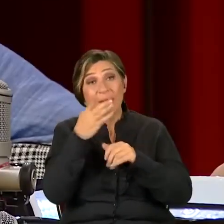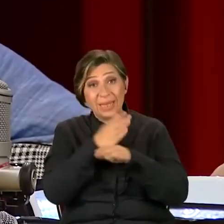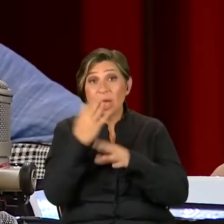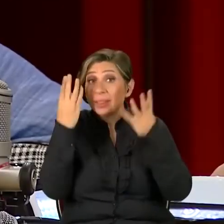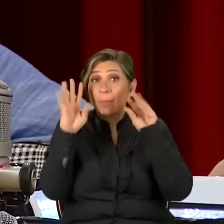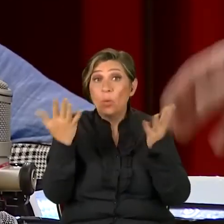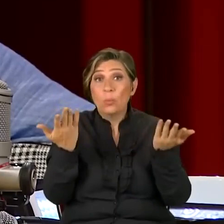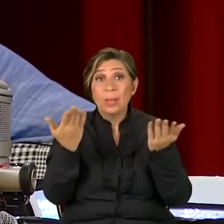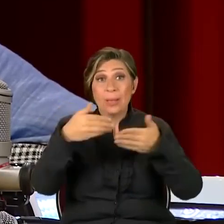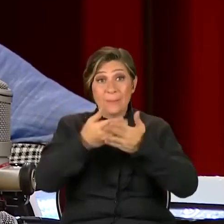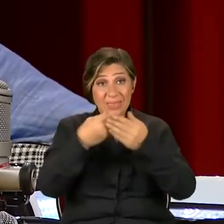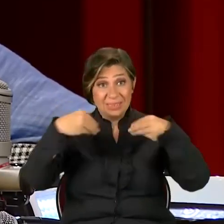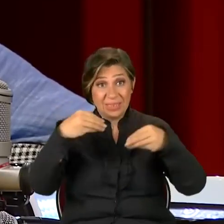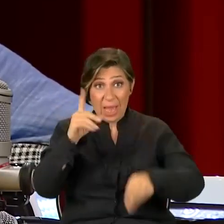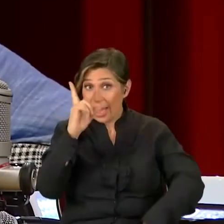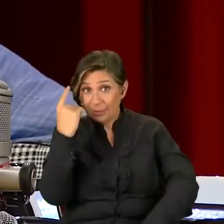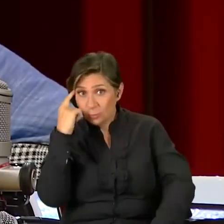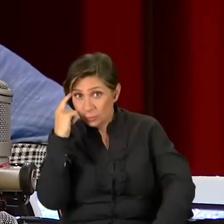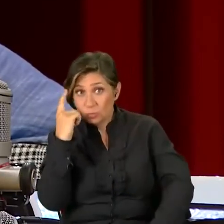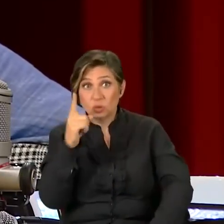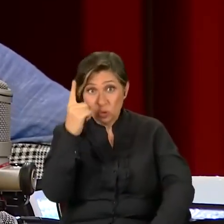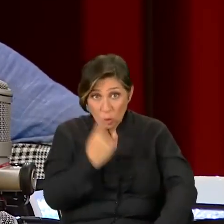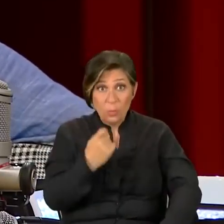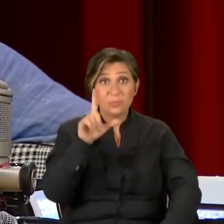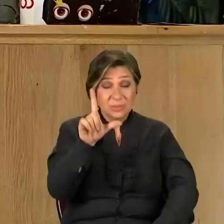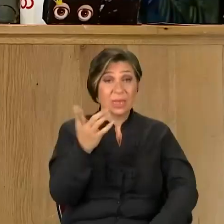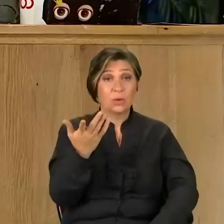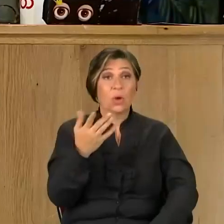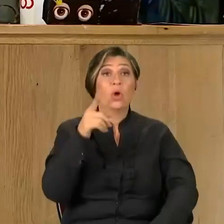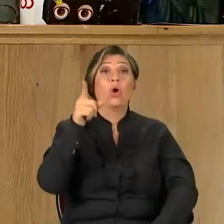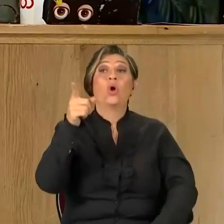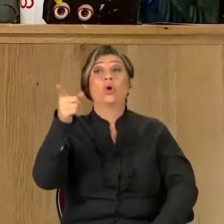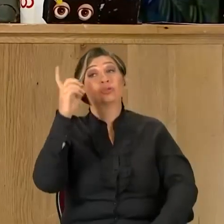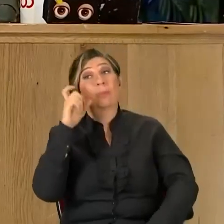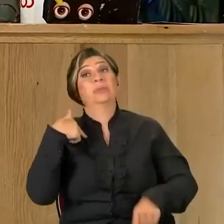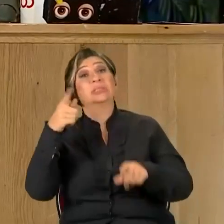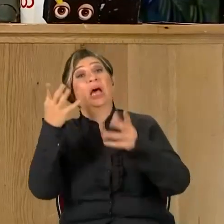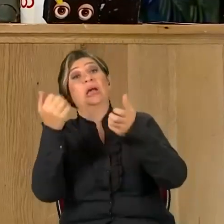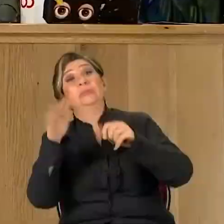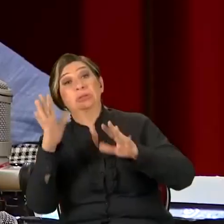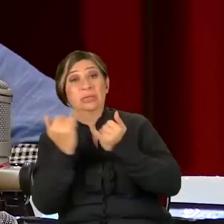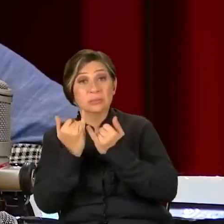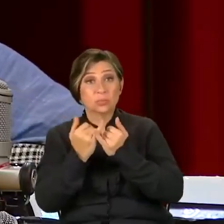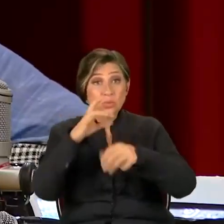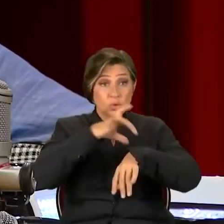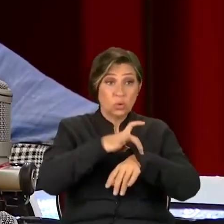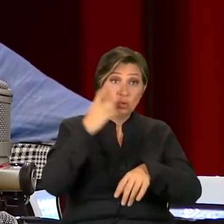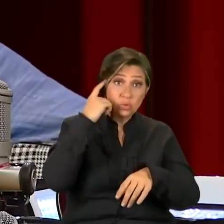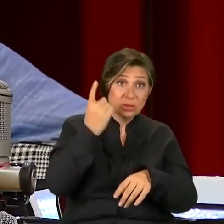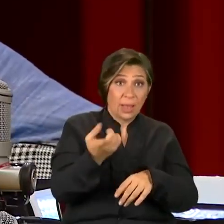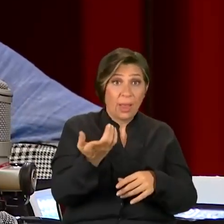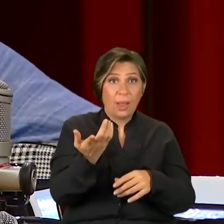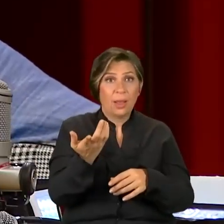Okan gerçekten anlamıyorum bilet satarken hangi ideoloji aitsiniz diye sormamız mı geliyor O ideoloji servisi yapmıyoruz kardeşim ya Doktor